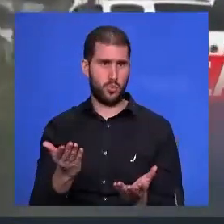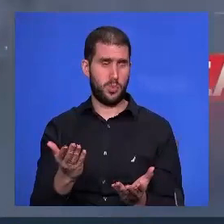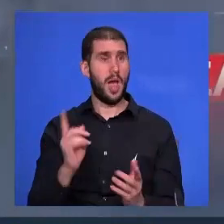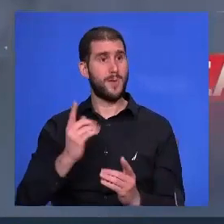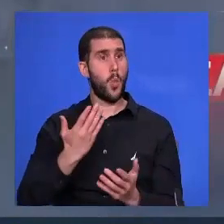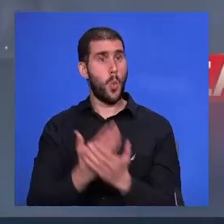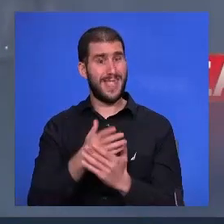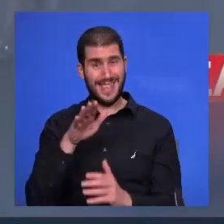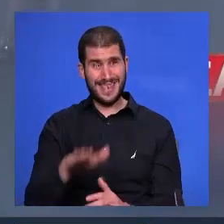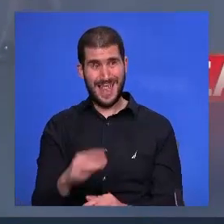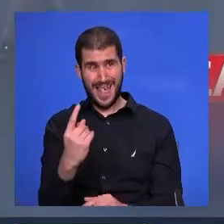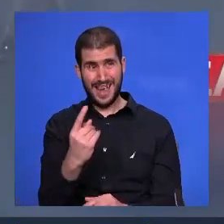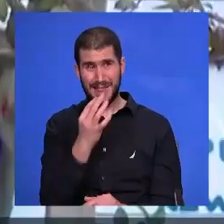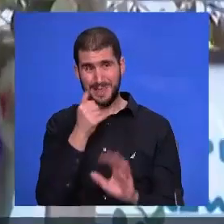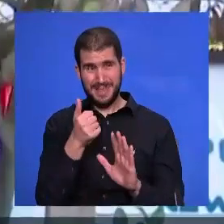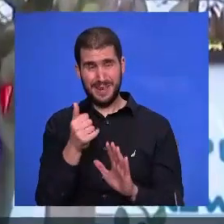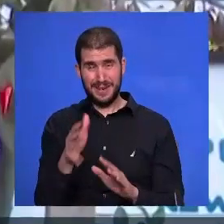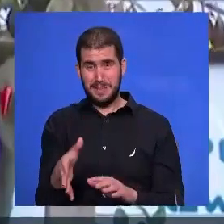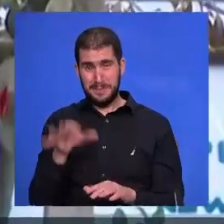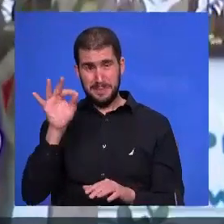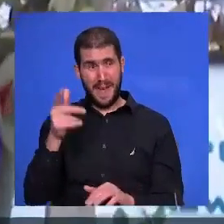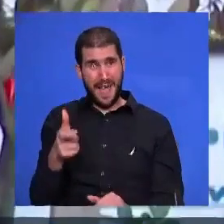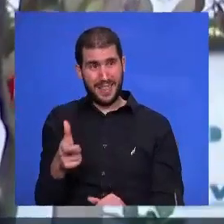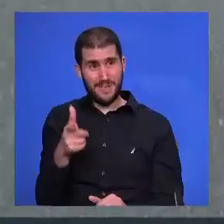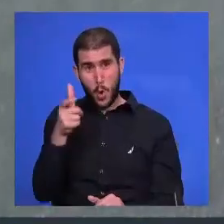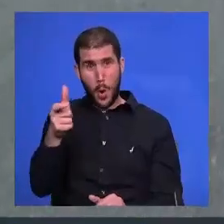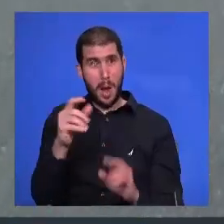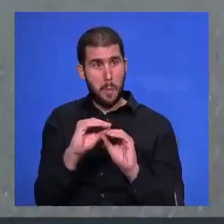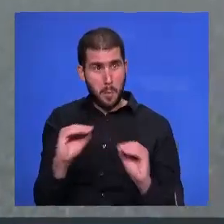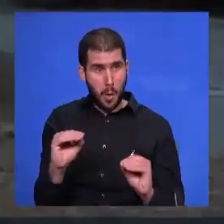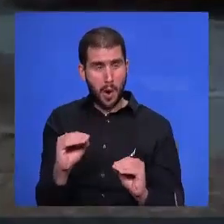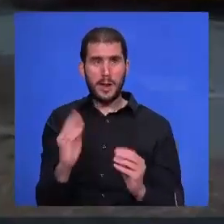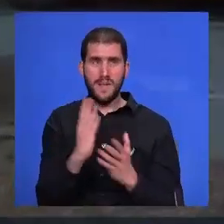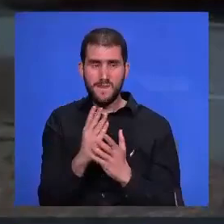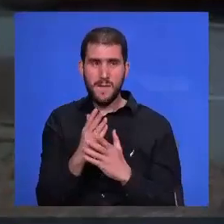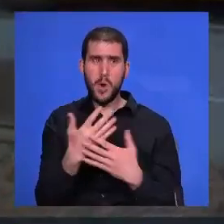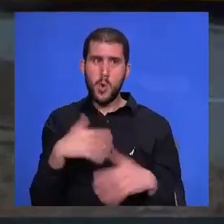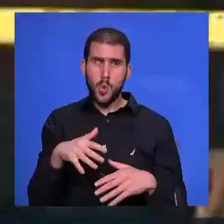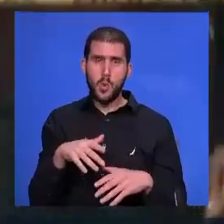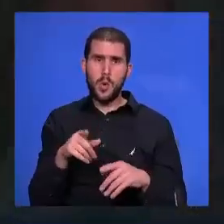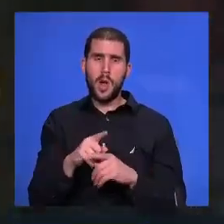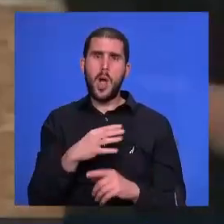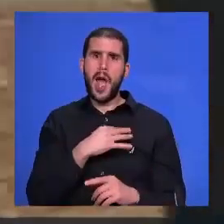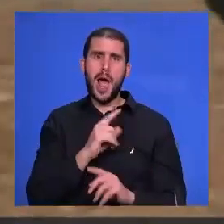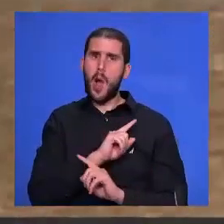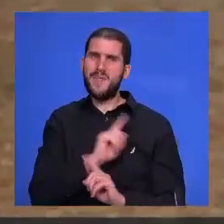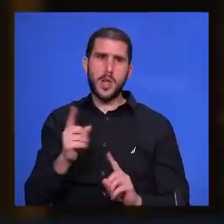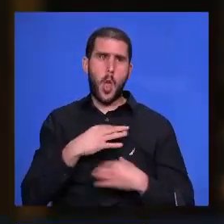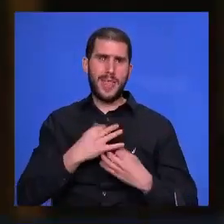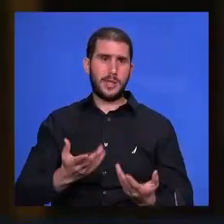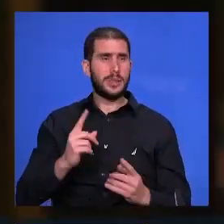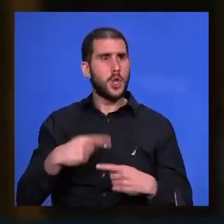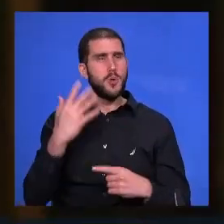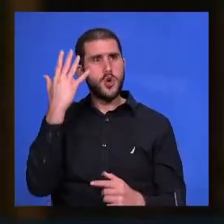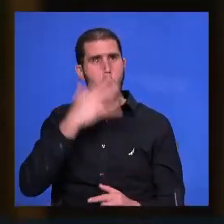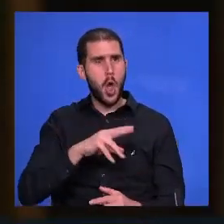העובדה שילד קטן הצליח לשים ידו על אקדח ולראות במורתו מצליחה לחדור דרך חומת האדישות. It's a dark day for Newport